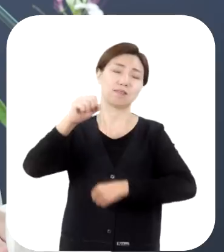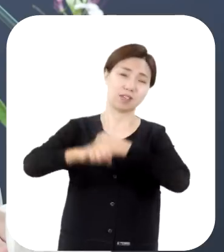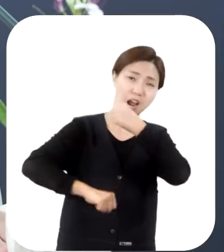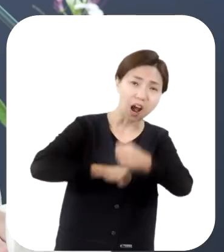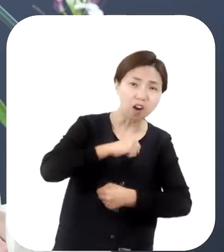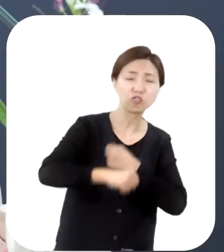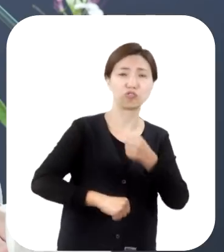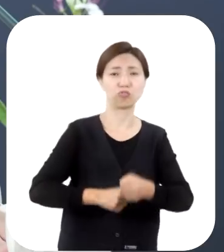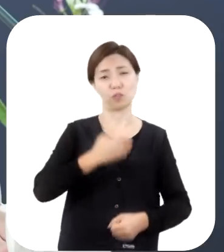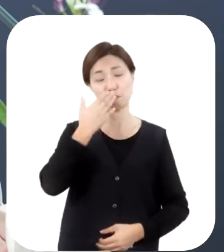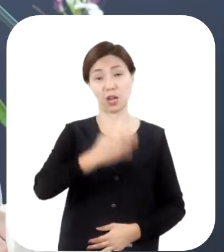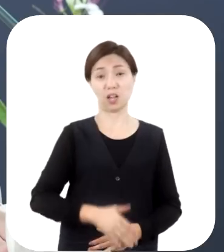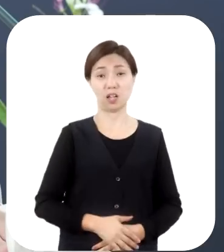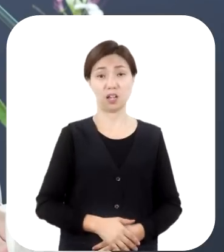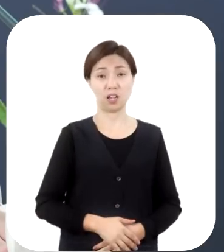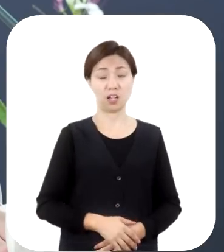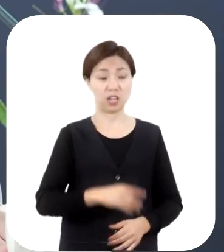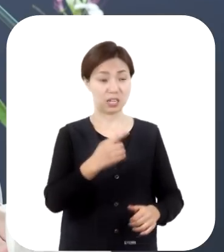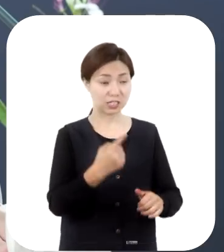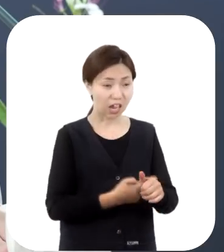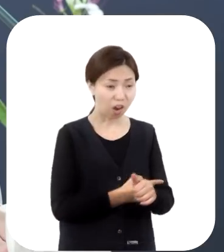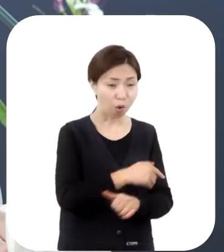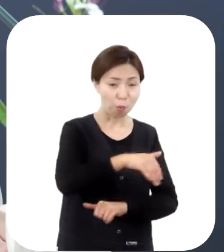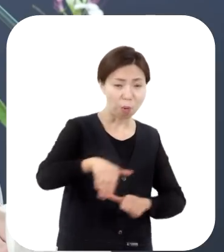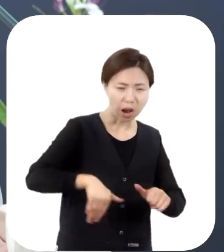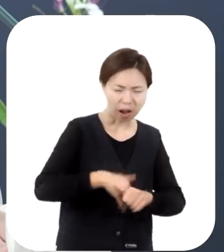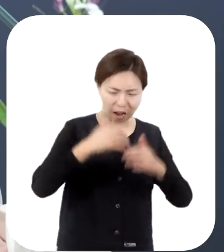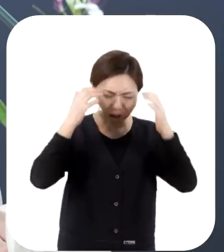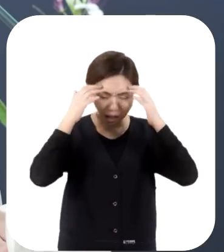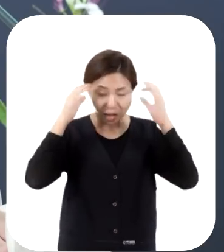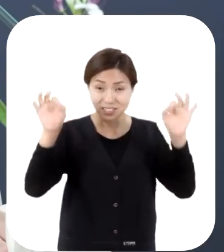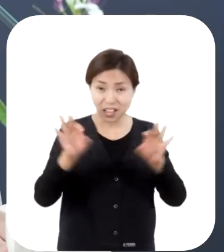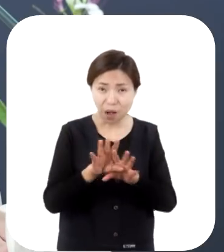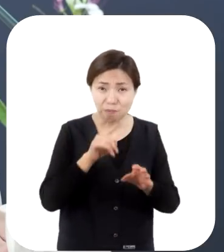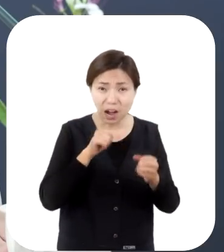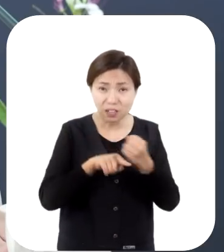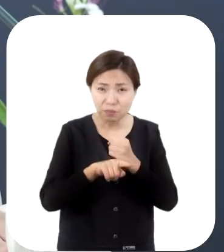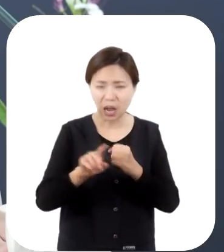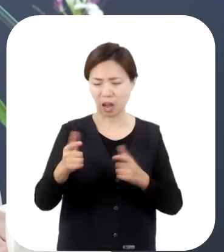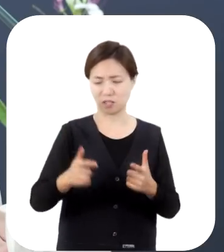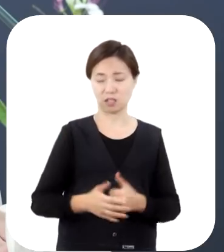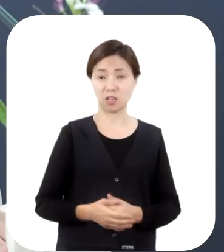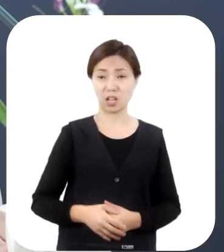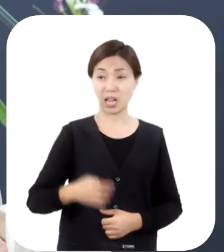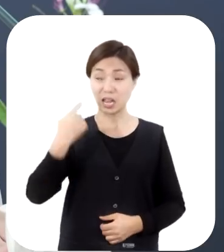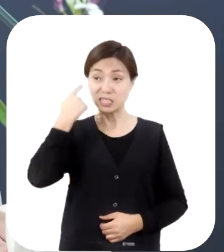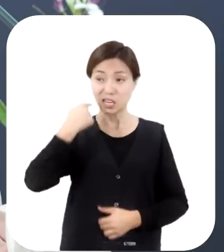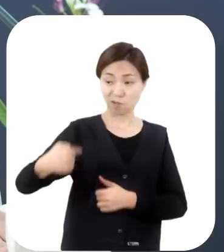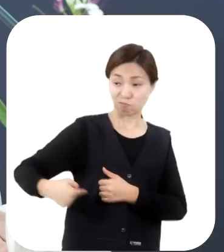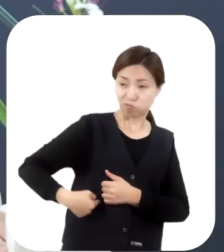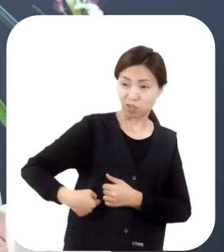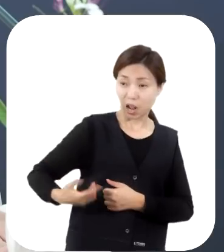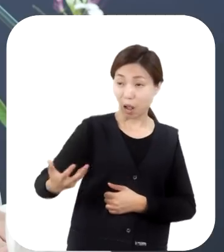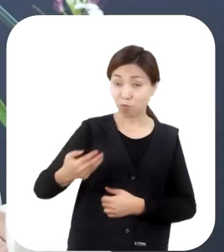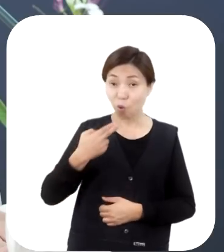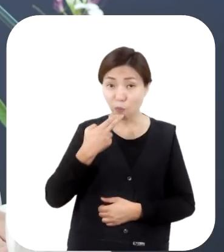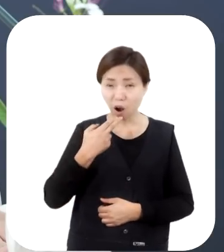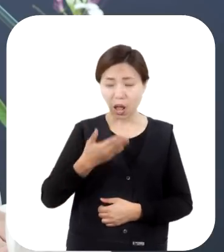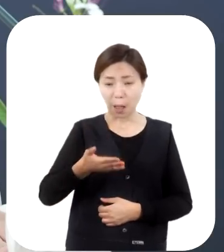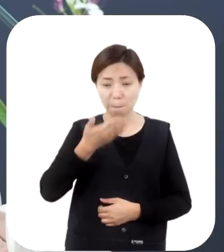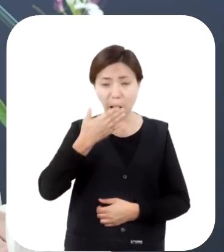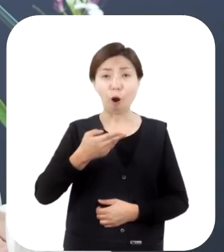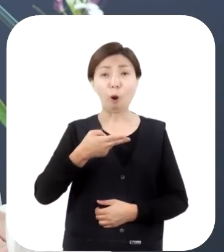수 있어요. 그렇다고 붓다가 어떤 자연생태적인 무슨 고통에서 벗어났다는 건 아니에요. 뭐 칼로가 찔러도